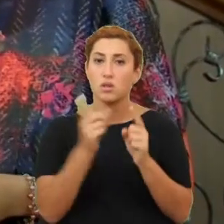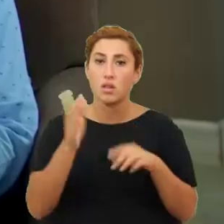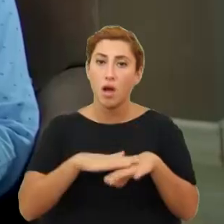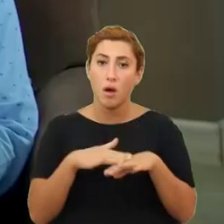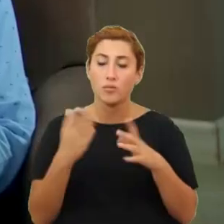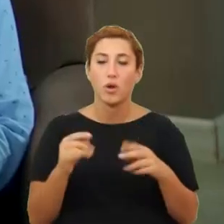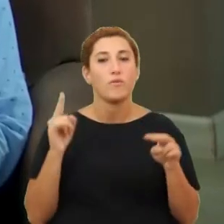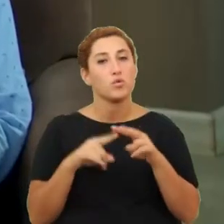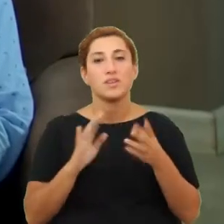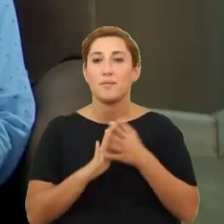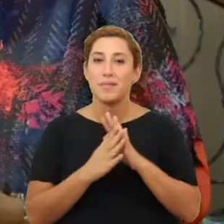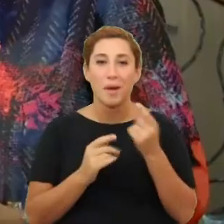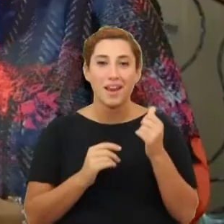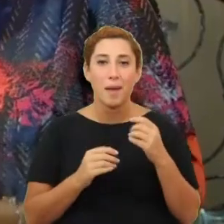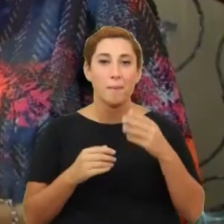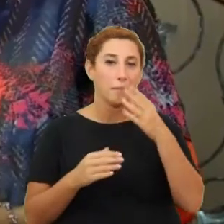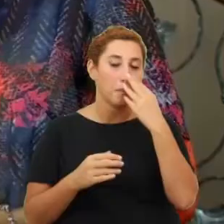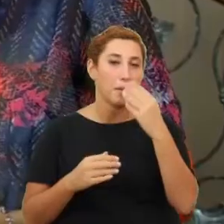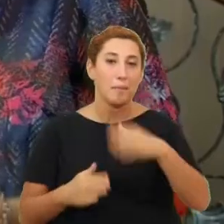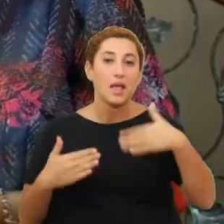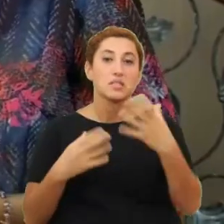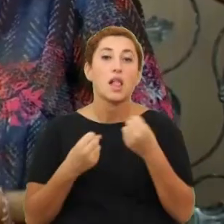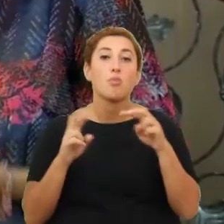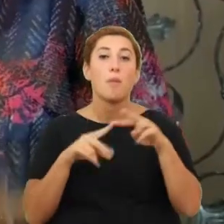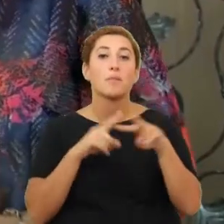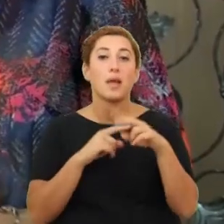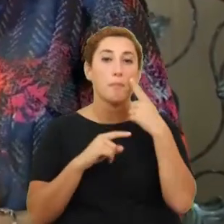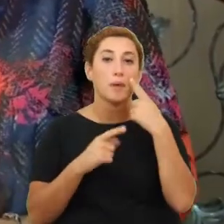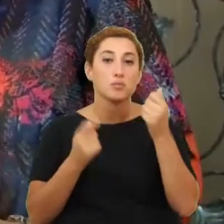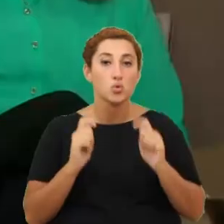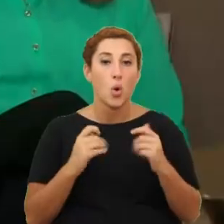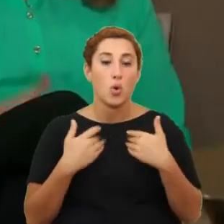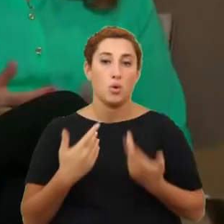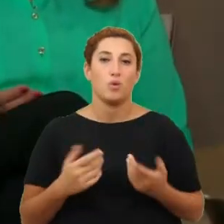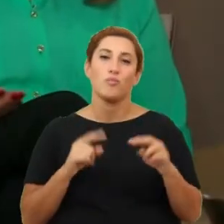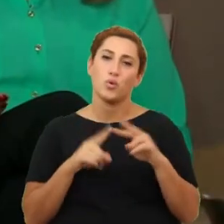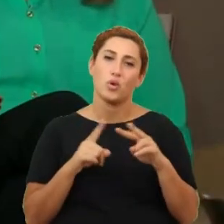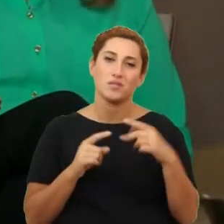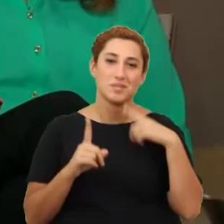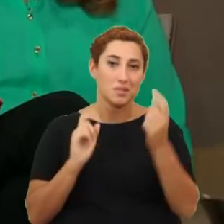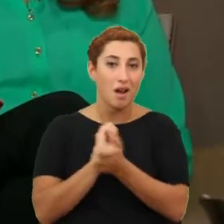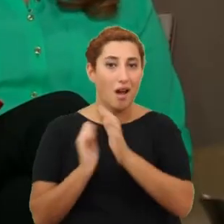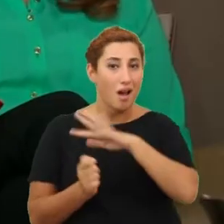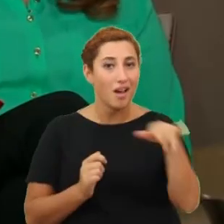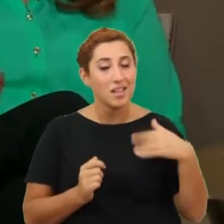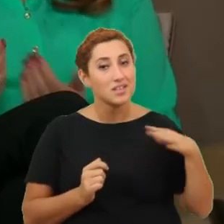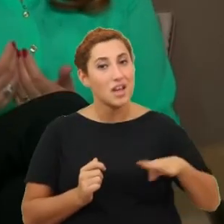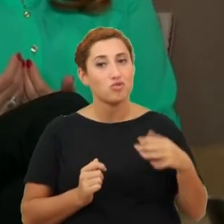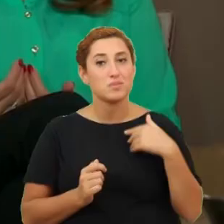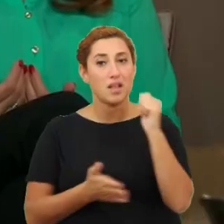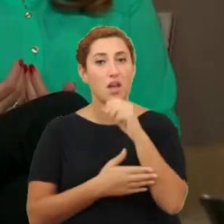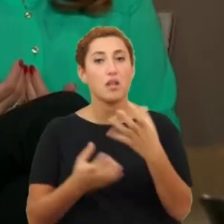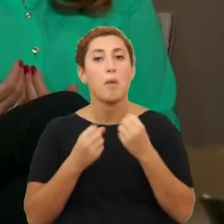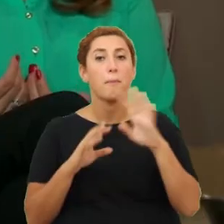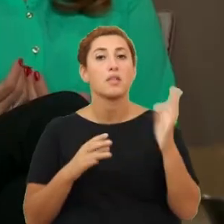yapıyorsun? Nurhancığım yeterli miktarda bebek bezi alamıyorsun. Mahmut Kemal'in bakımında zorlanıyorum. Nurhancığım biz bir aileyiz yavrucuğum. Yani bizden